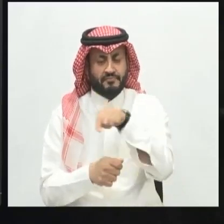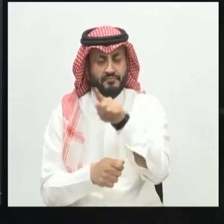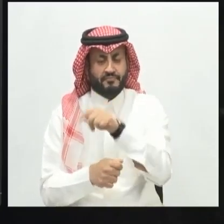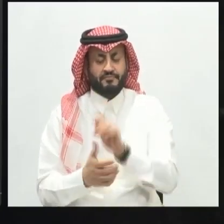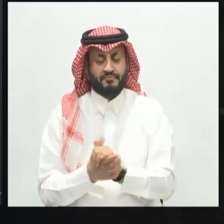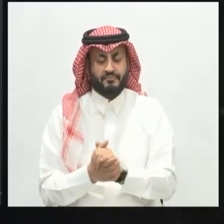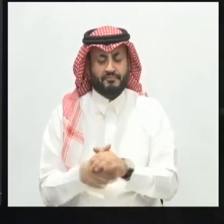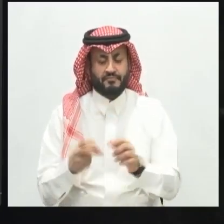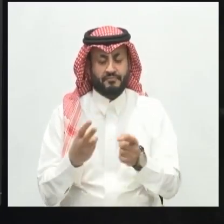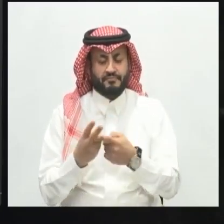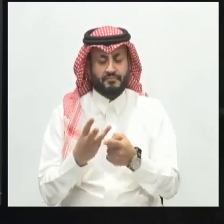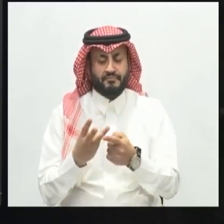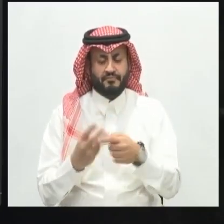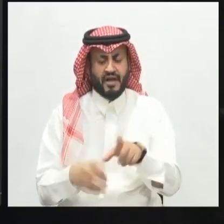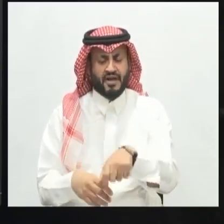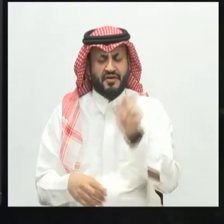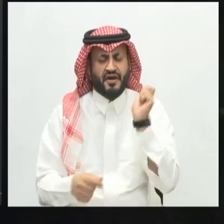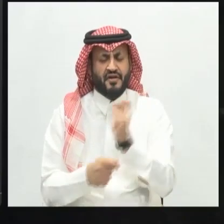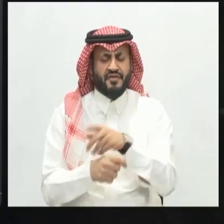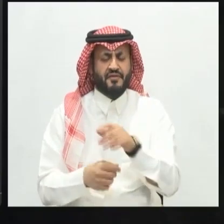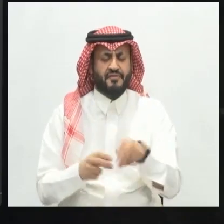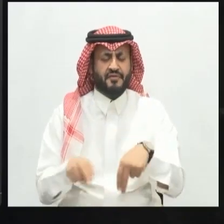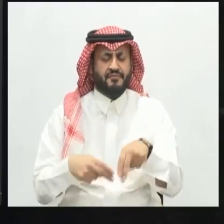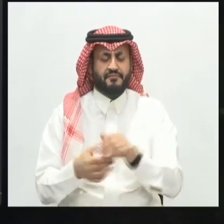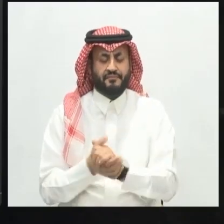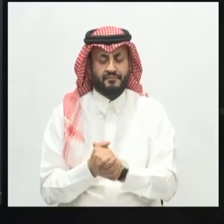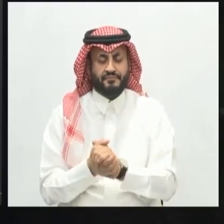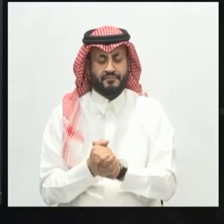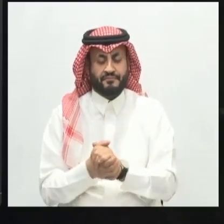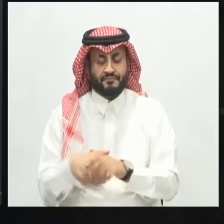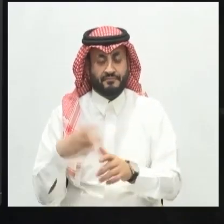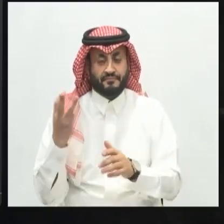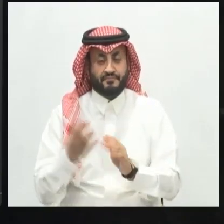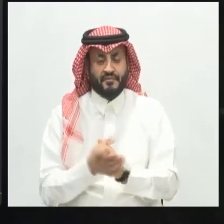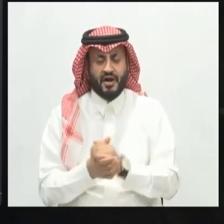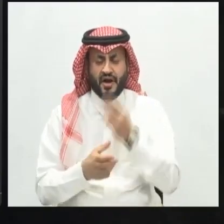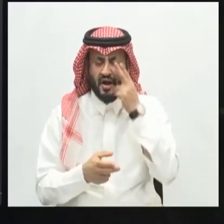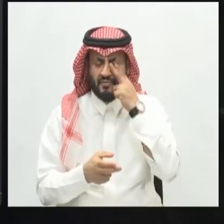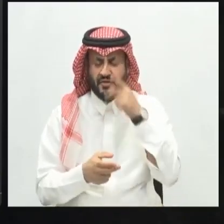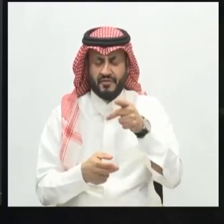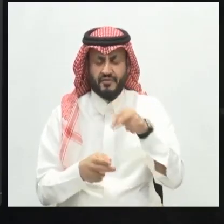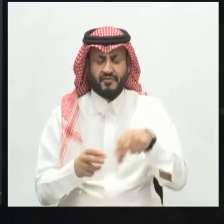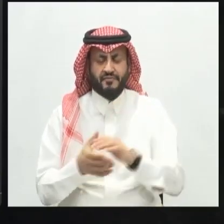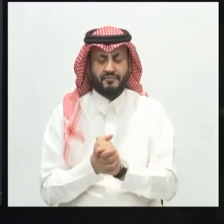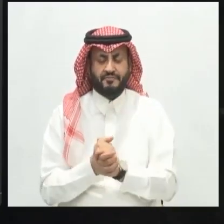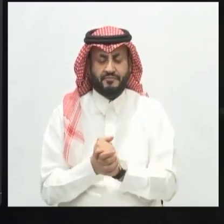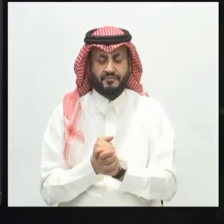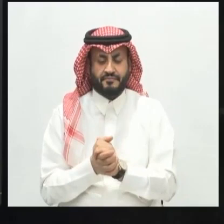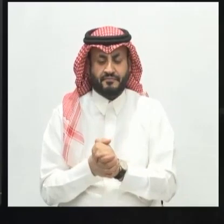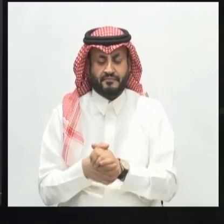الطريق ثالثا اماطه الاذى عن الطريق ايضا بارك الله فيكم غض